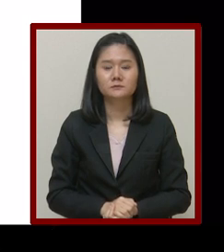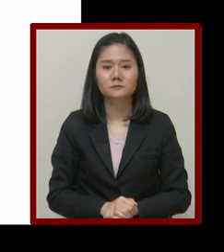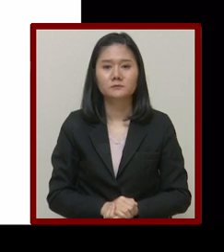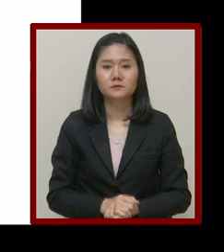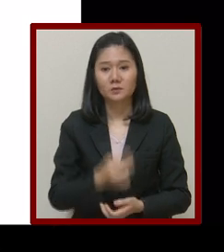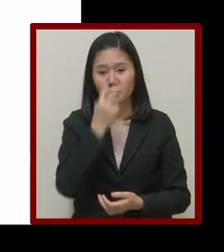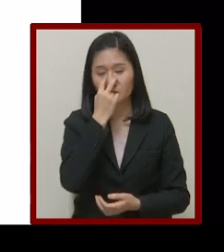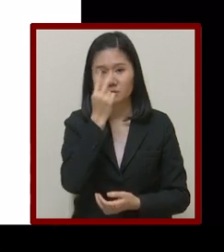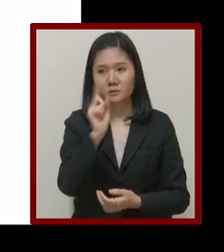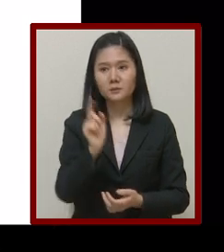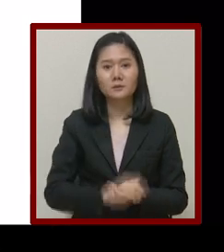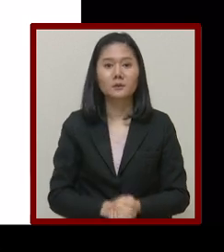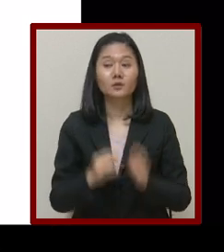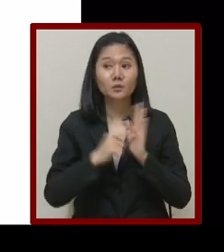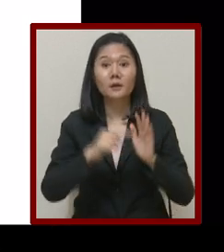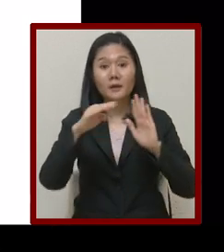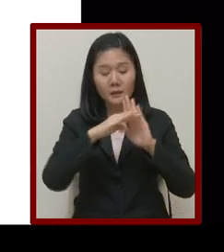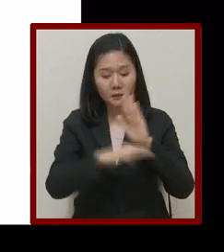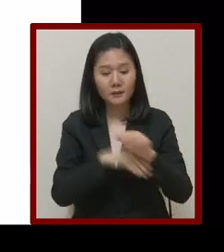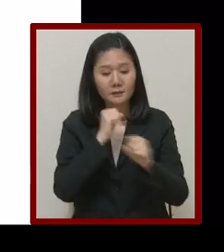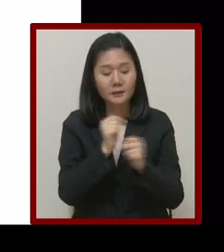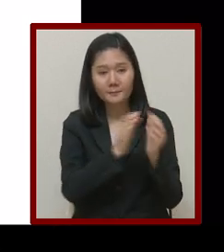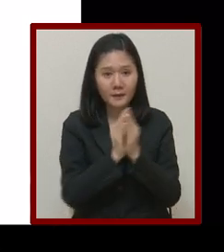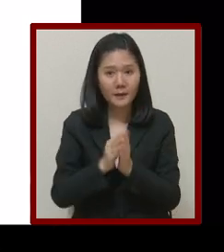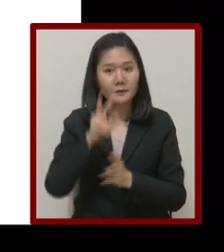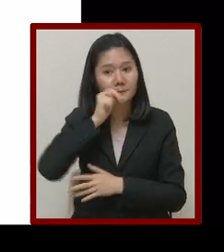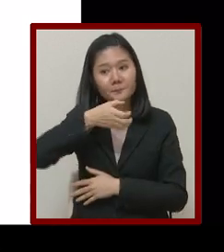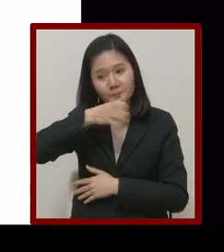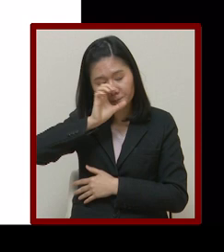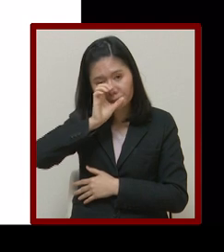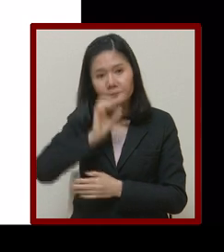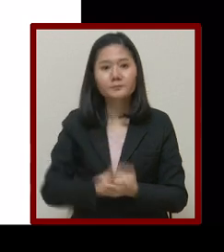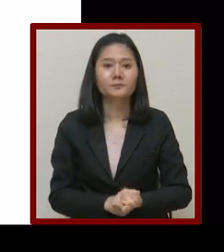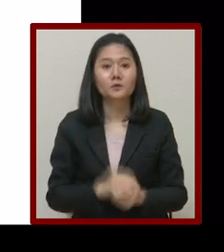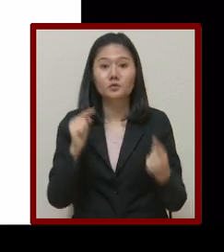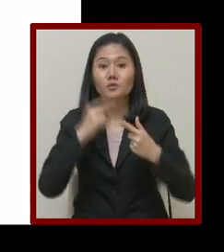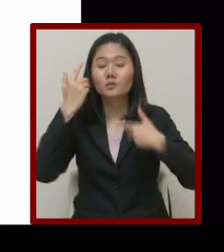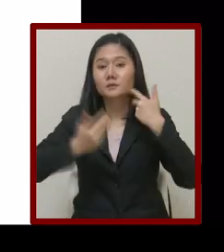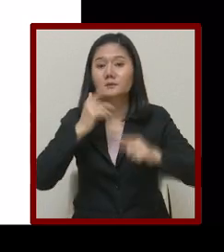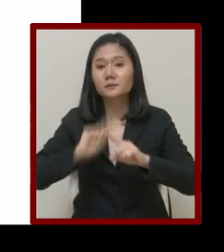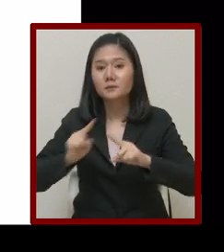แล้วก็ชมการสาธิตกระบวนการผลิตอาหารและเครื่องดื่มสมุนไพรด้วยในกิจกรรมตัวนี้ครูก็จ